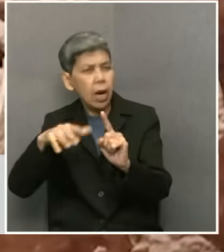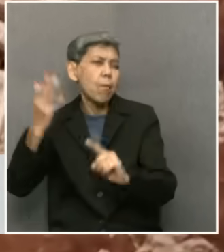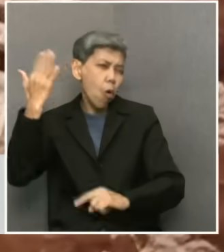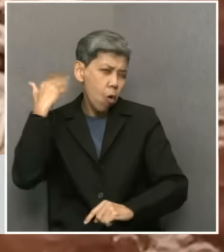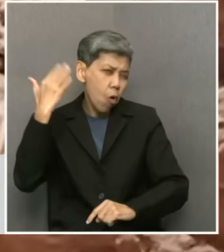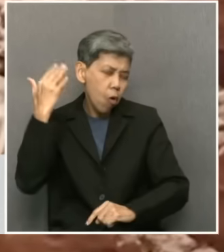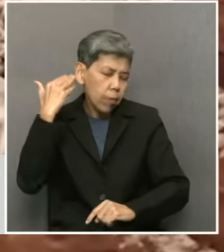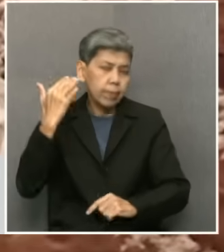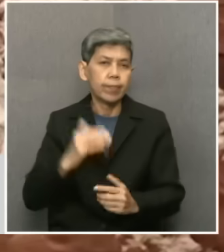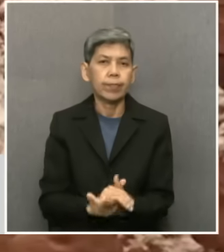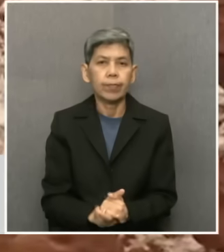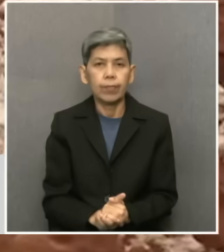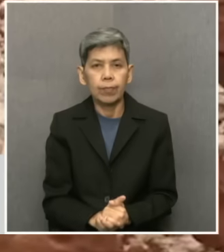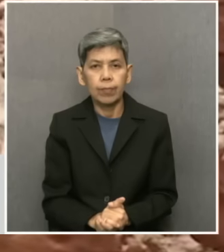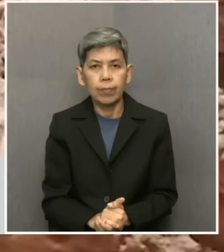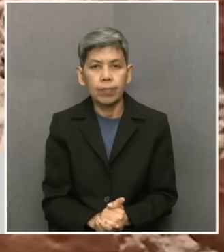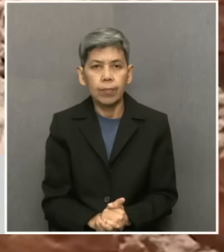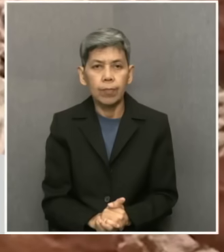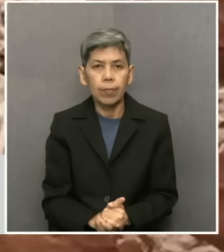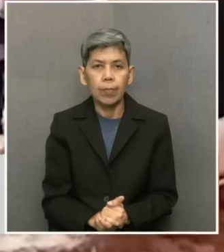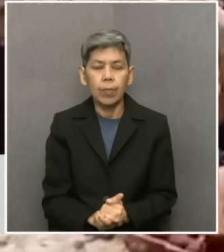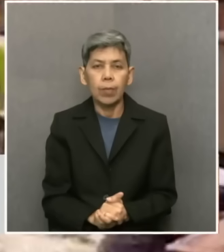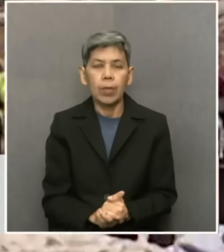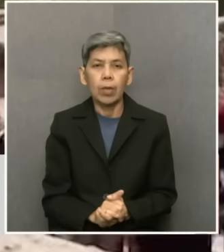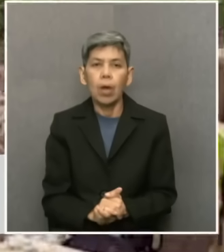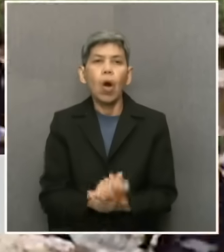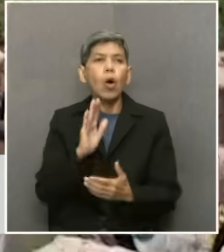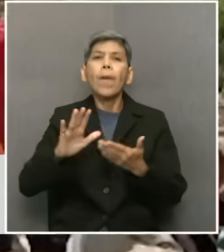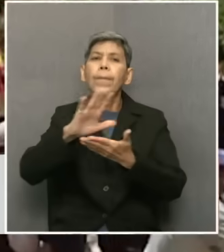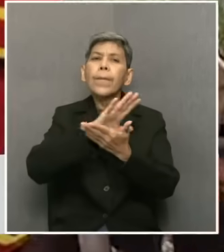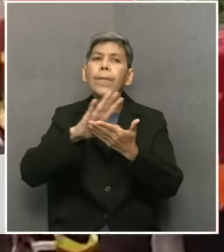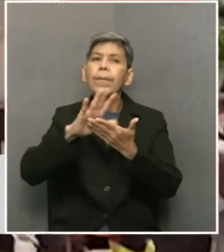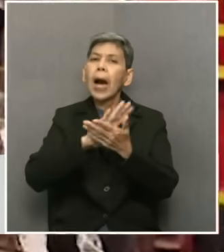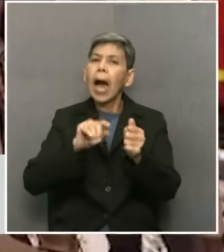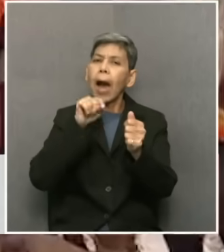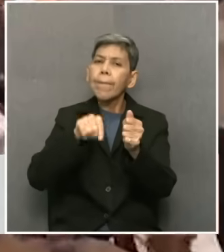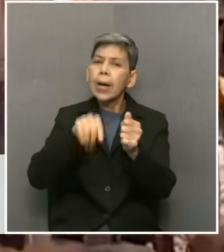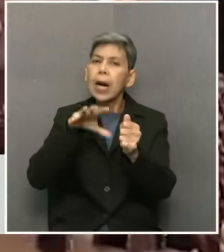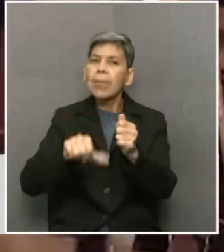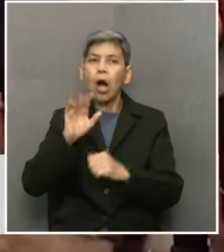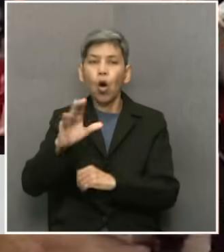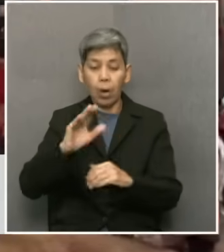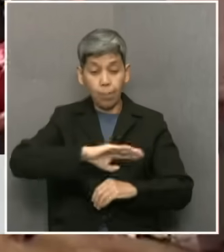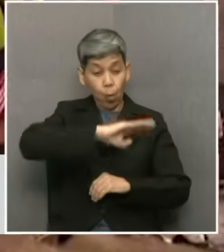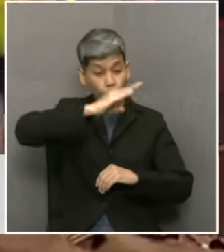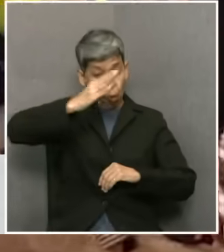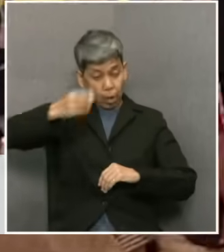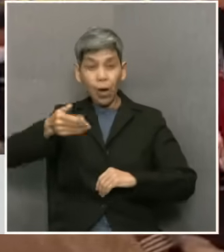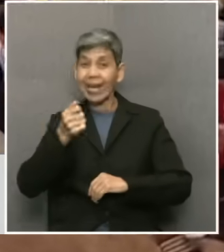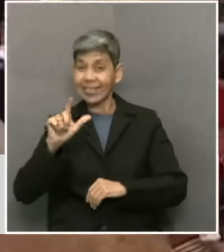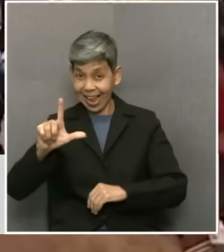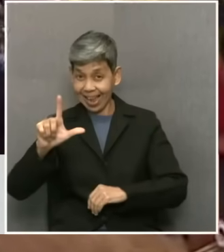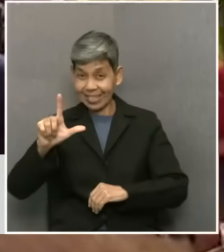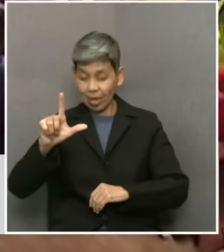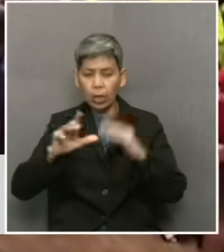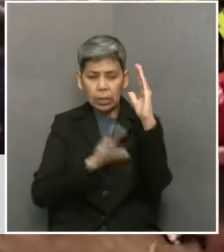นะครับส่วนที่จังหวัดอัลฮาอูซตั้งอยู่บริเวณเทือกเขาแอตลาสทางตอน